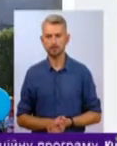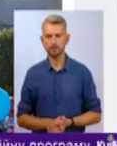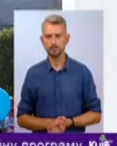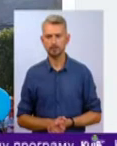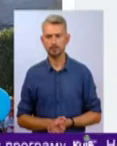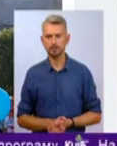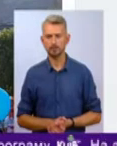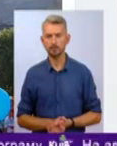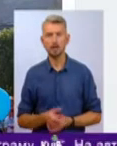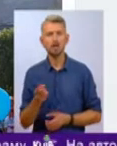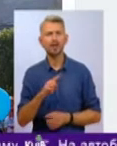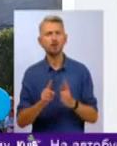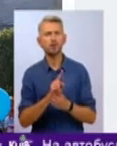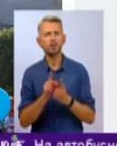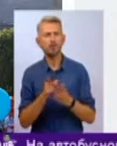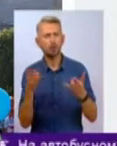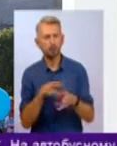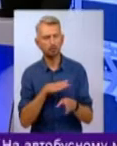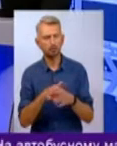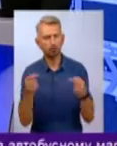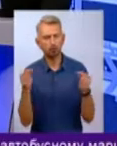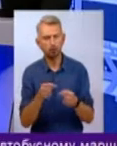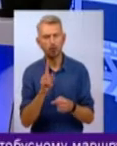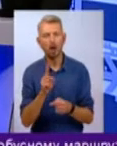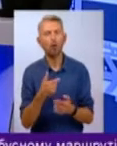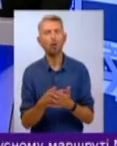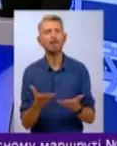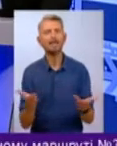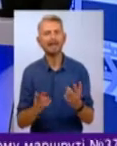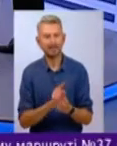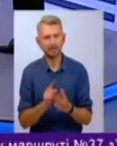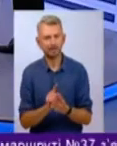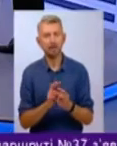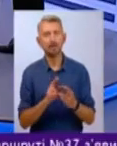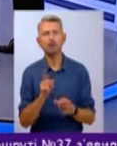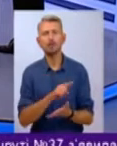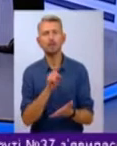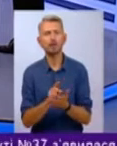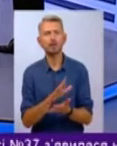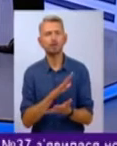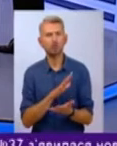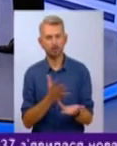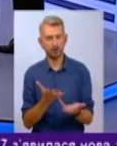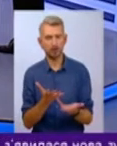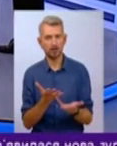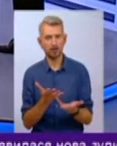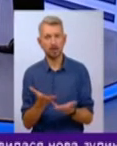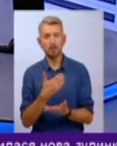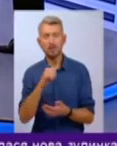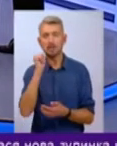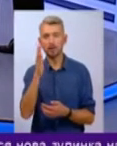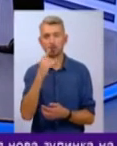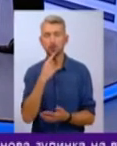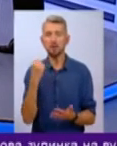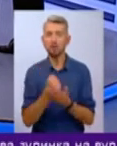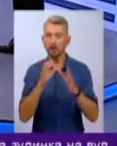Те, що зміни потрібні, абсолютно точно. Але так, от які, як вони повинні бути в ресурсах, от розумієте, ми завтра будемо